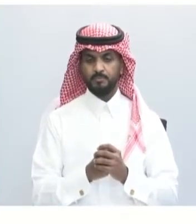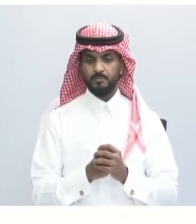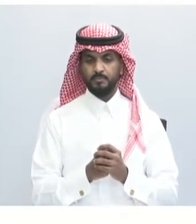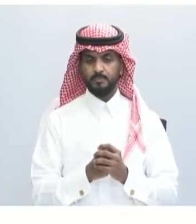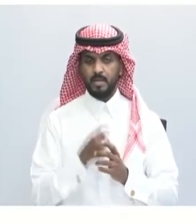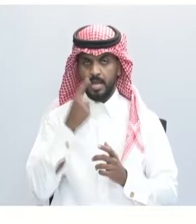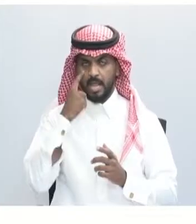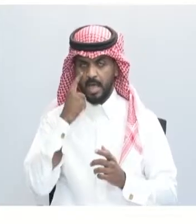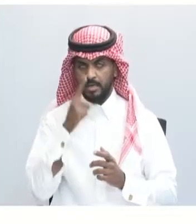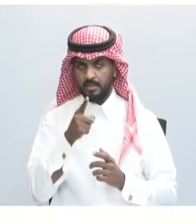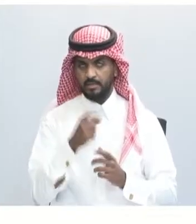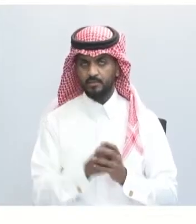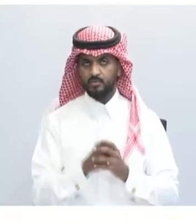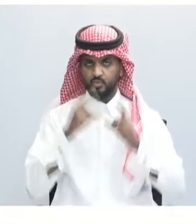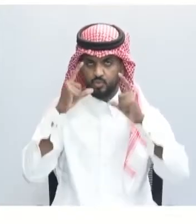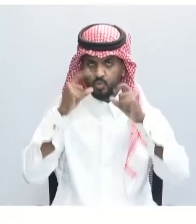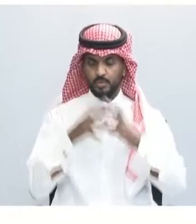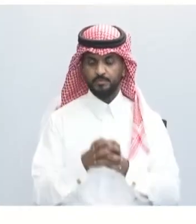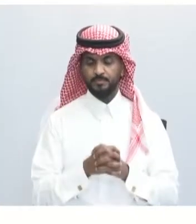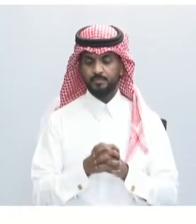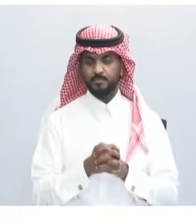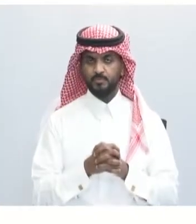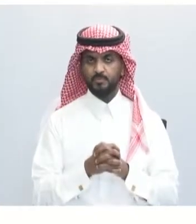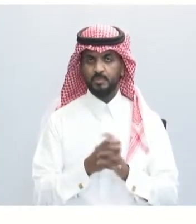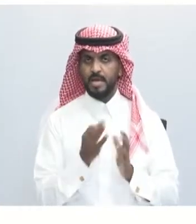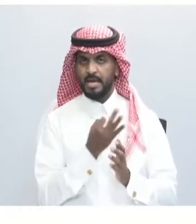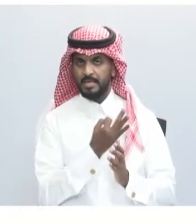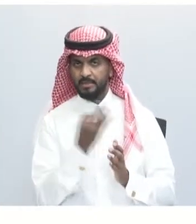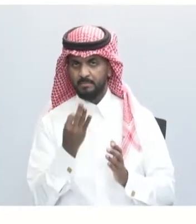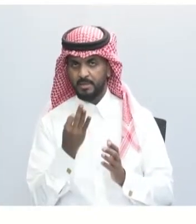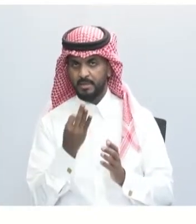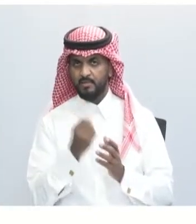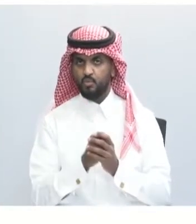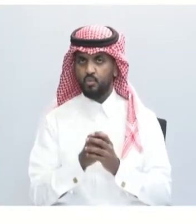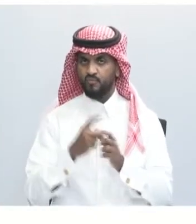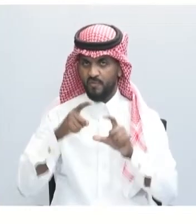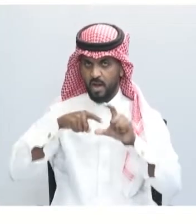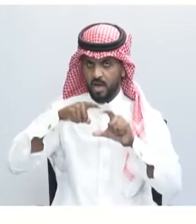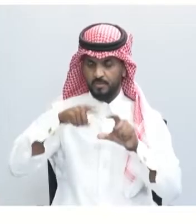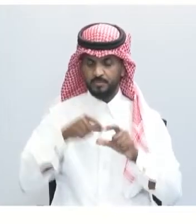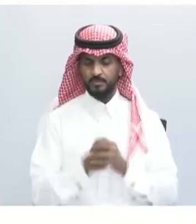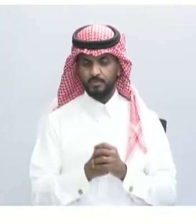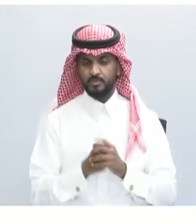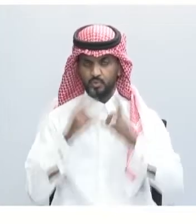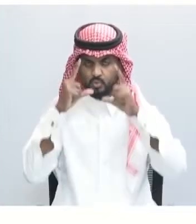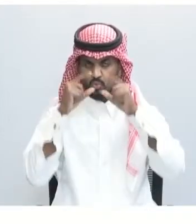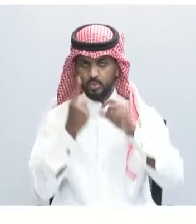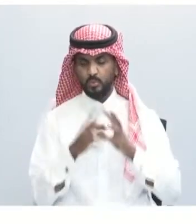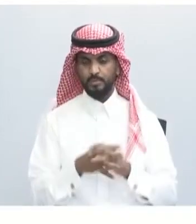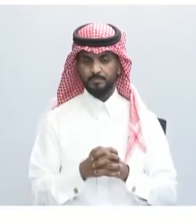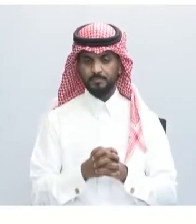لاحظ او لاحظ الصور واكمل الفراغات بما يناسبها لدينا الصوره الاولى